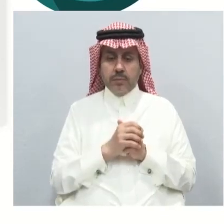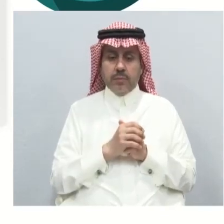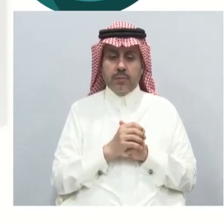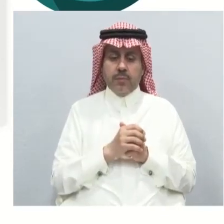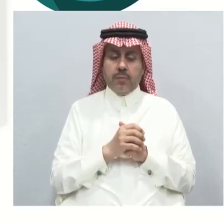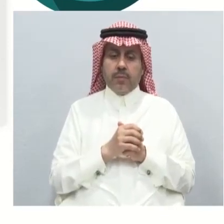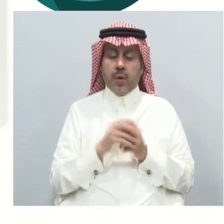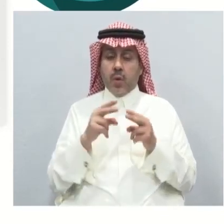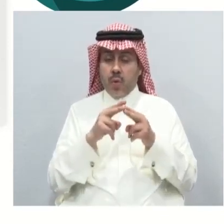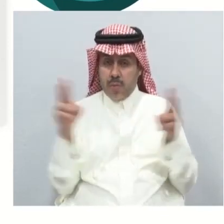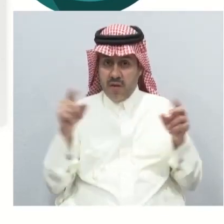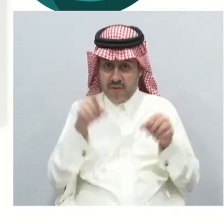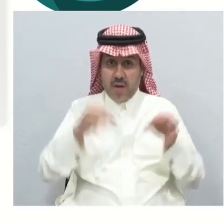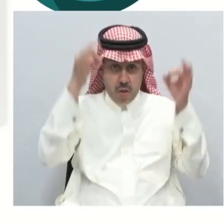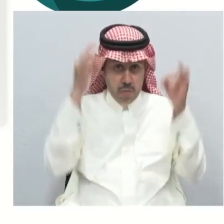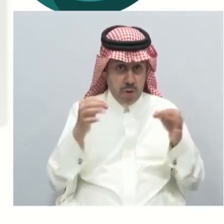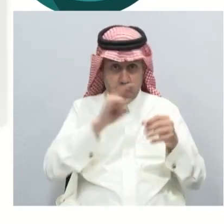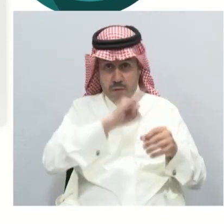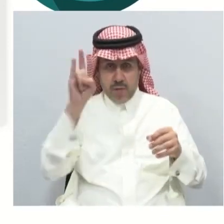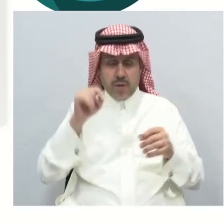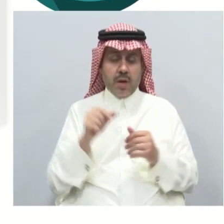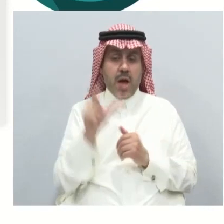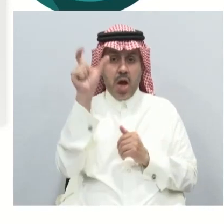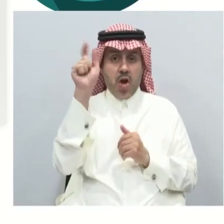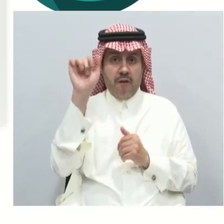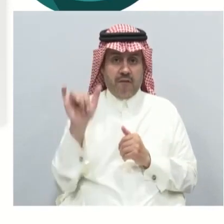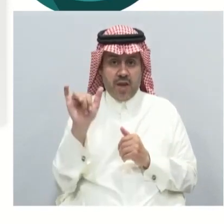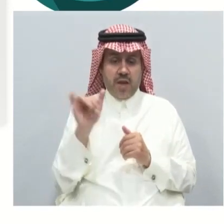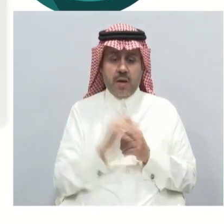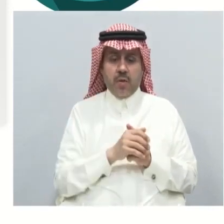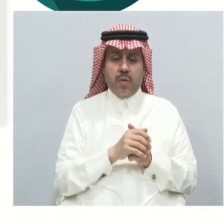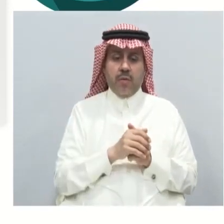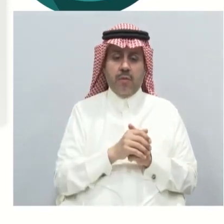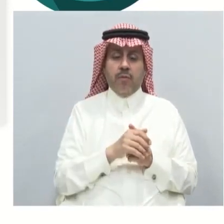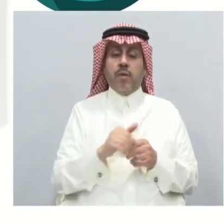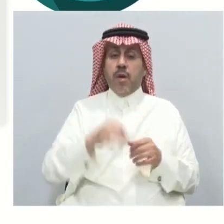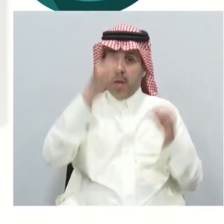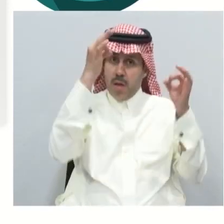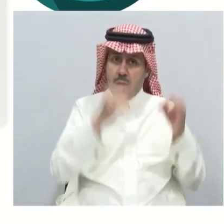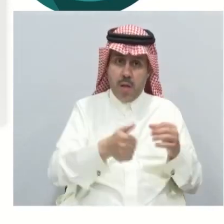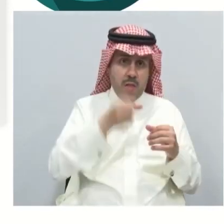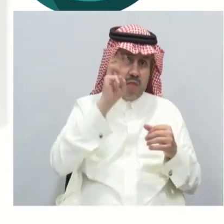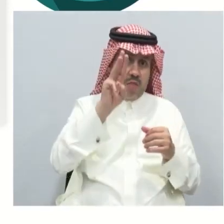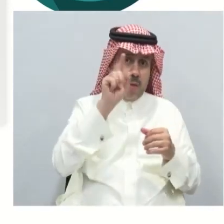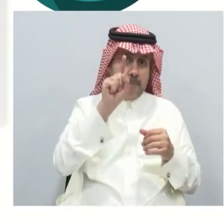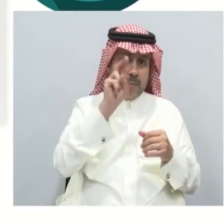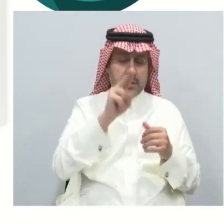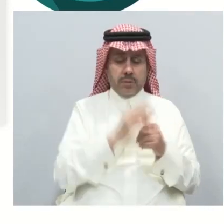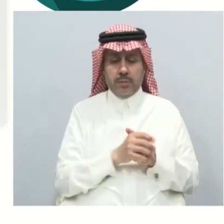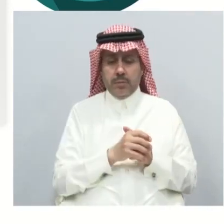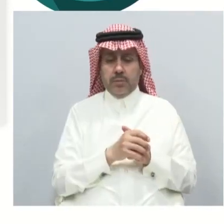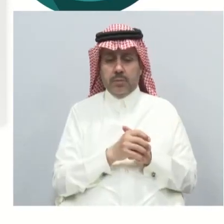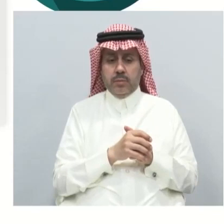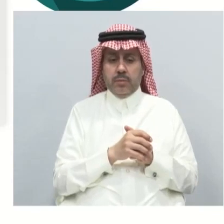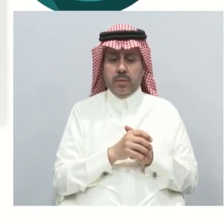فيها واين النفي انني براء مما تعبدون والاخر الا الذي فطرني فانه